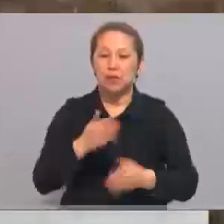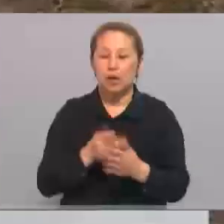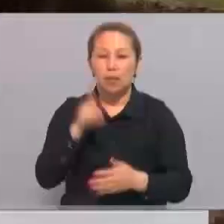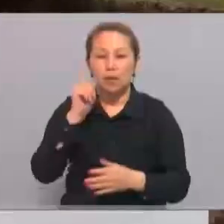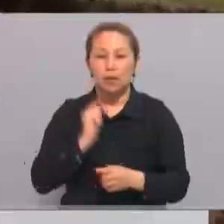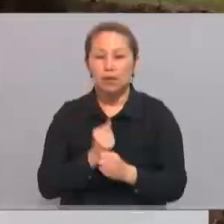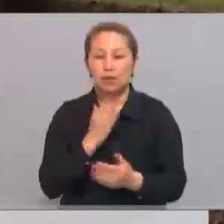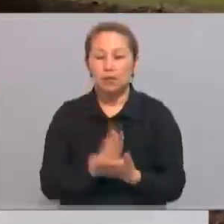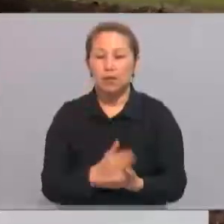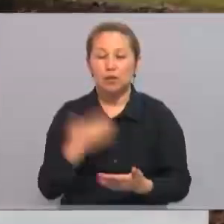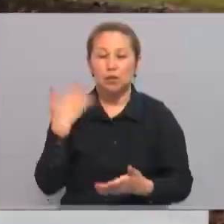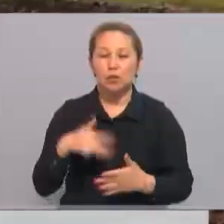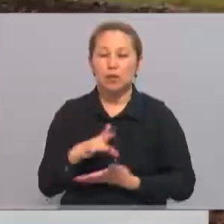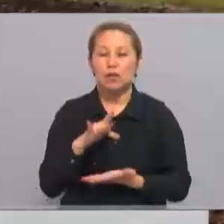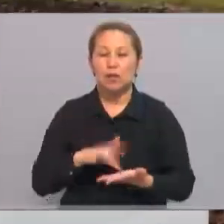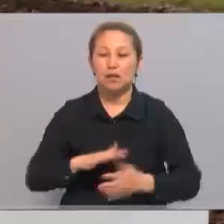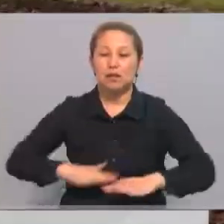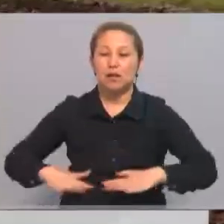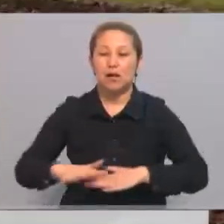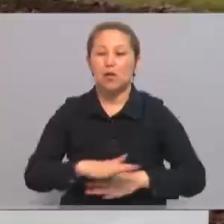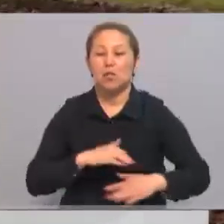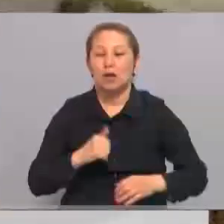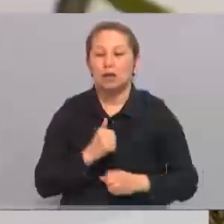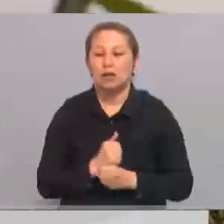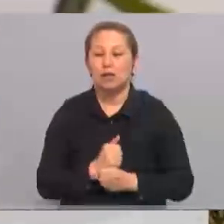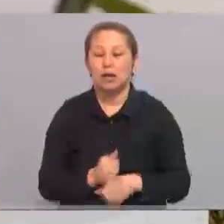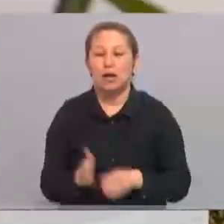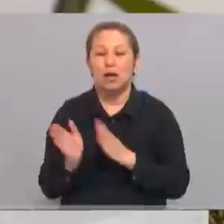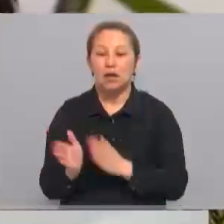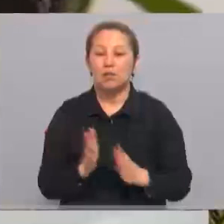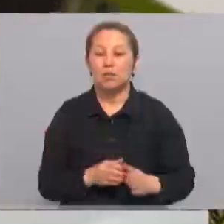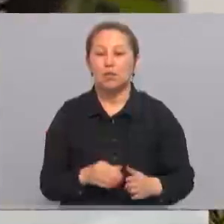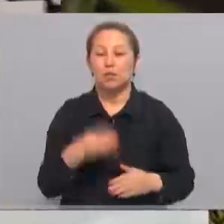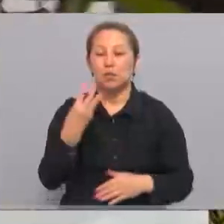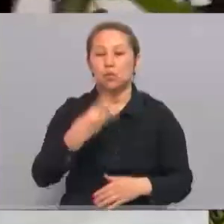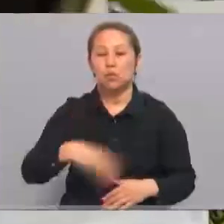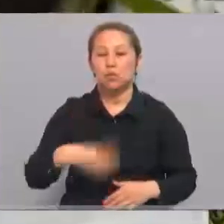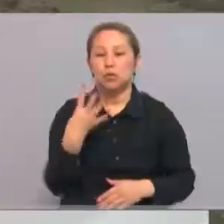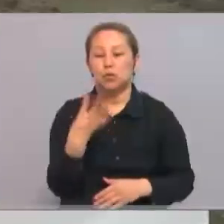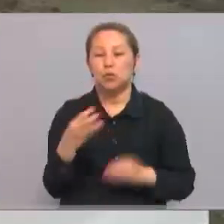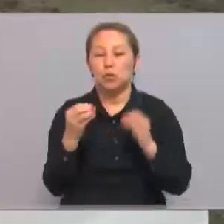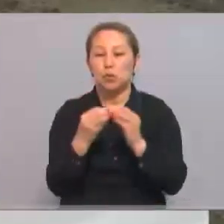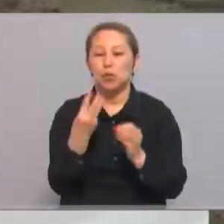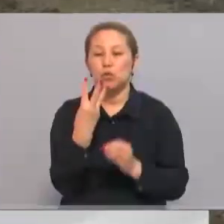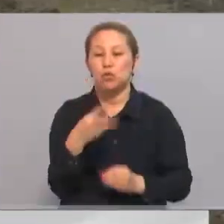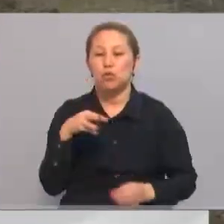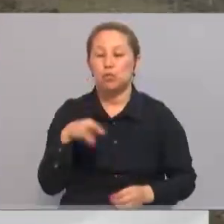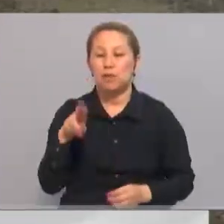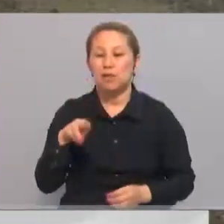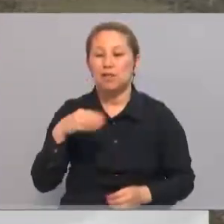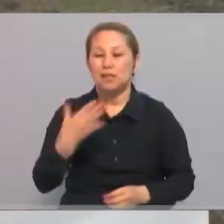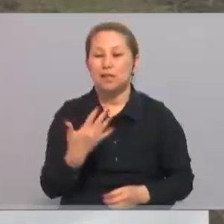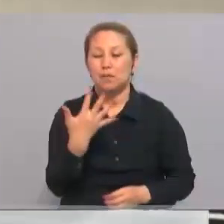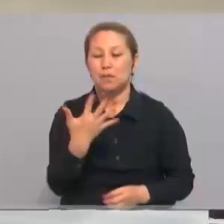жатыр. Қазіргі таңда Түркістан қаласы аумағында азық-түлік белдеуін қалыптастыру аясында құны 34,3 миллиард теңге құрайтын